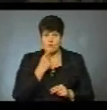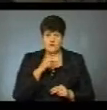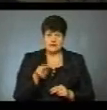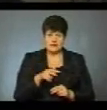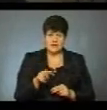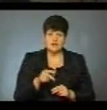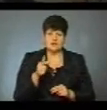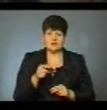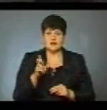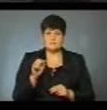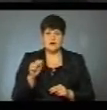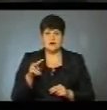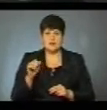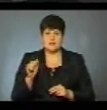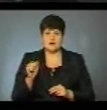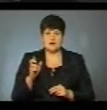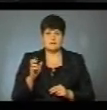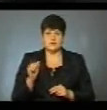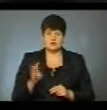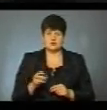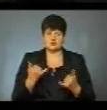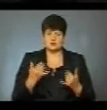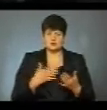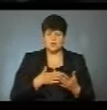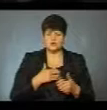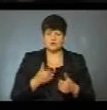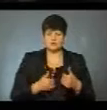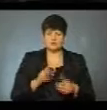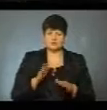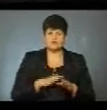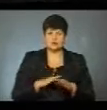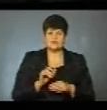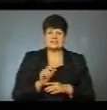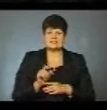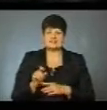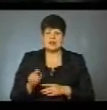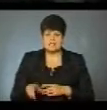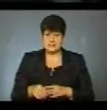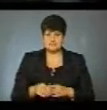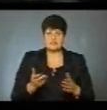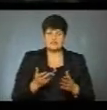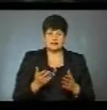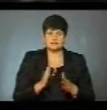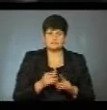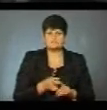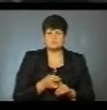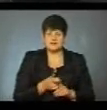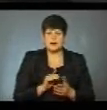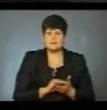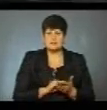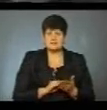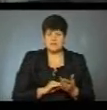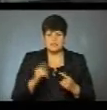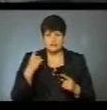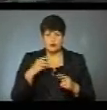літератури Галина Балабан. Сьогодні наші конкурсанти будуть виконувати завдання, які полягатимуть у написанні